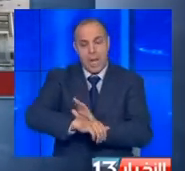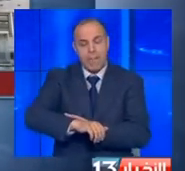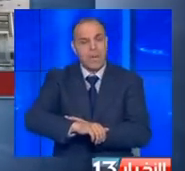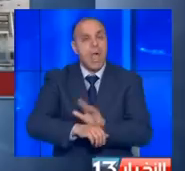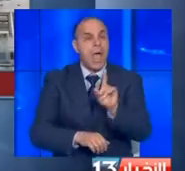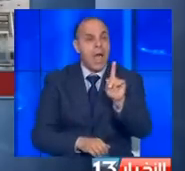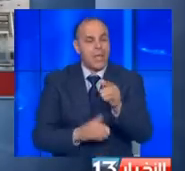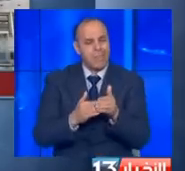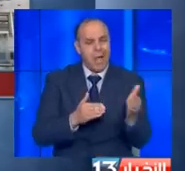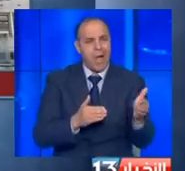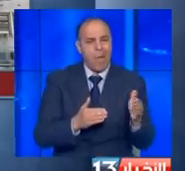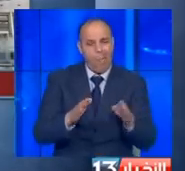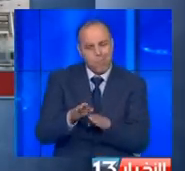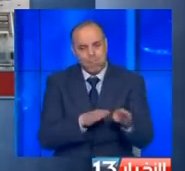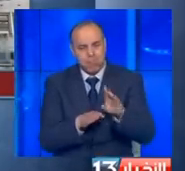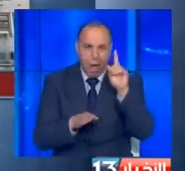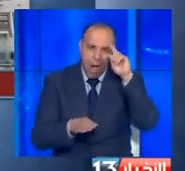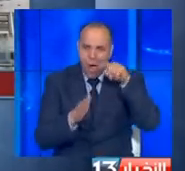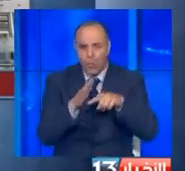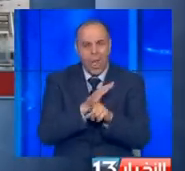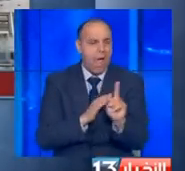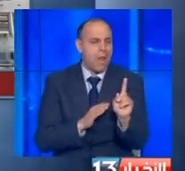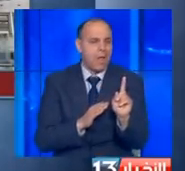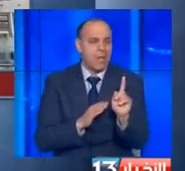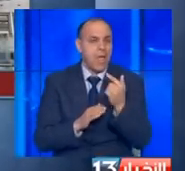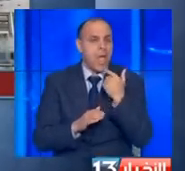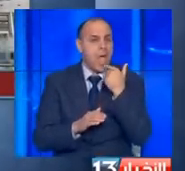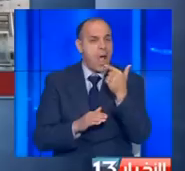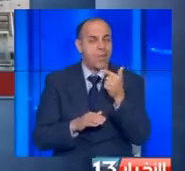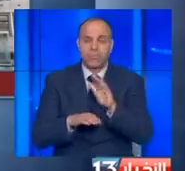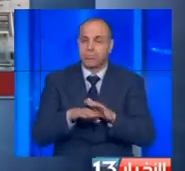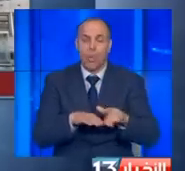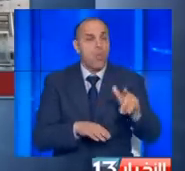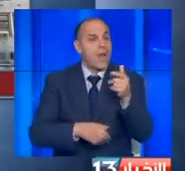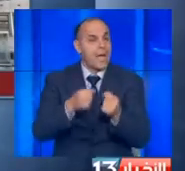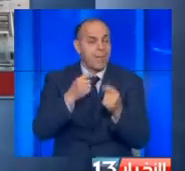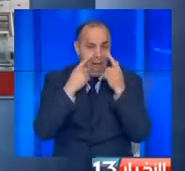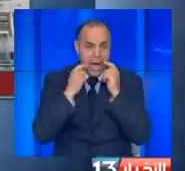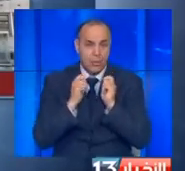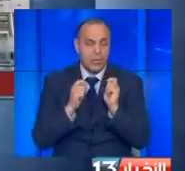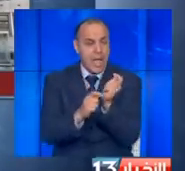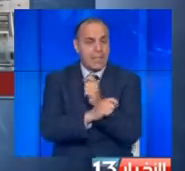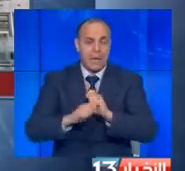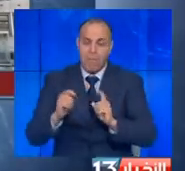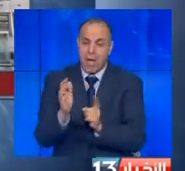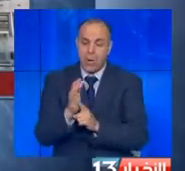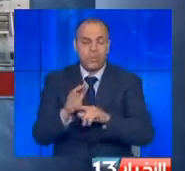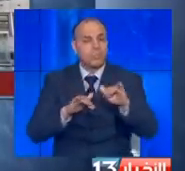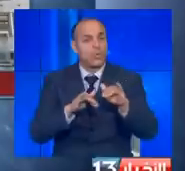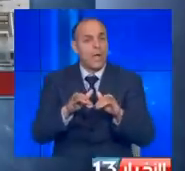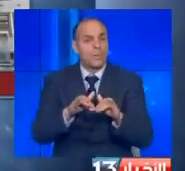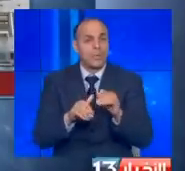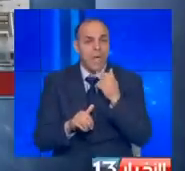والابتعاد عن المجاوزه غير القانونيه حصه جميع مستعملي الطريق الى احترام قانون الطرقات